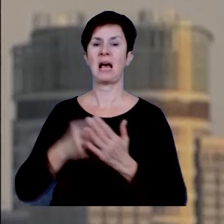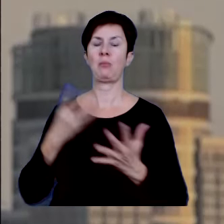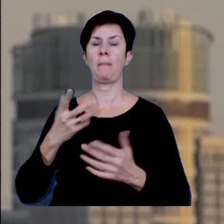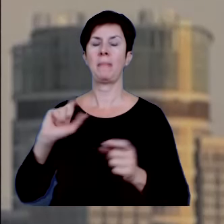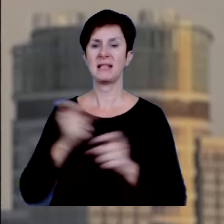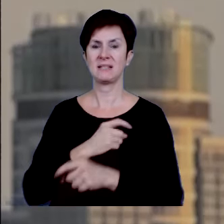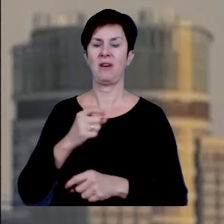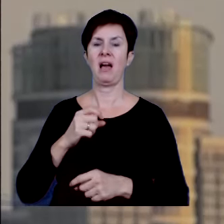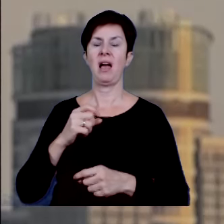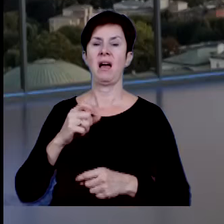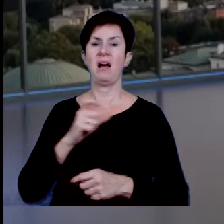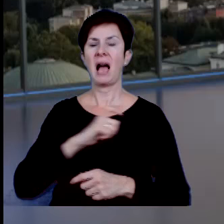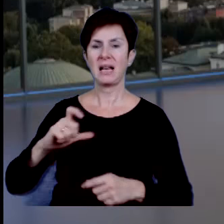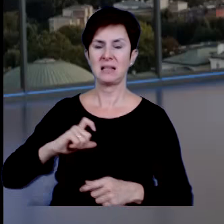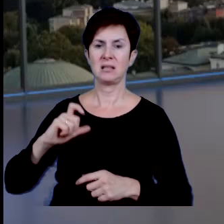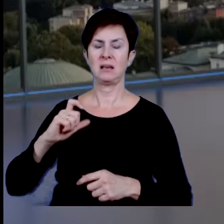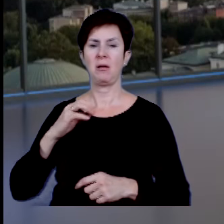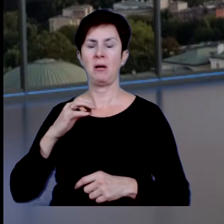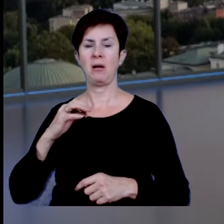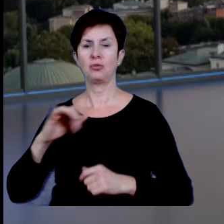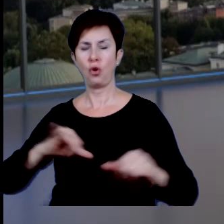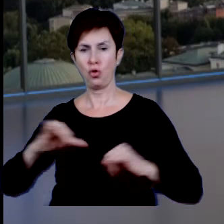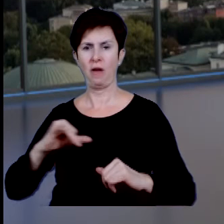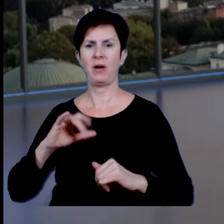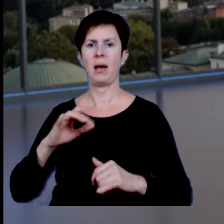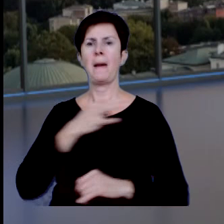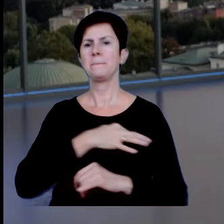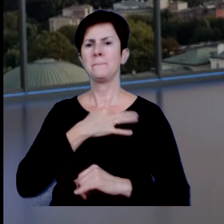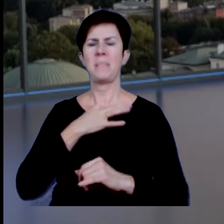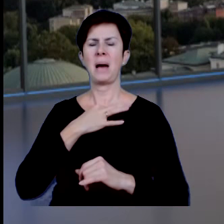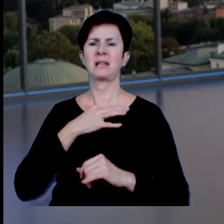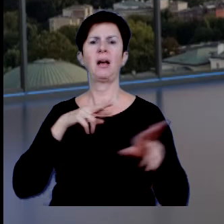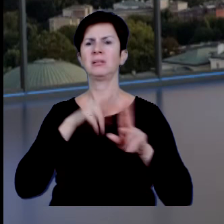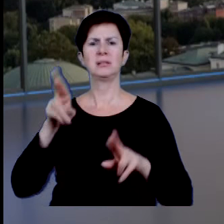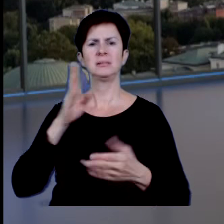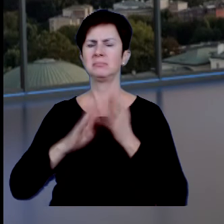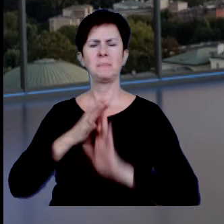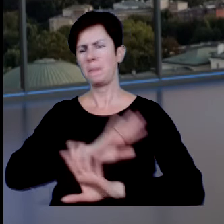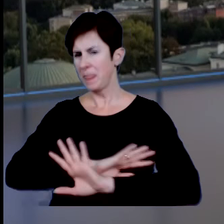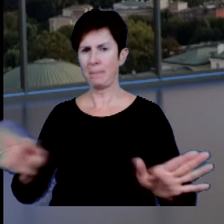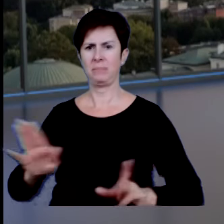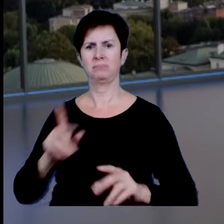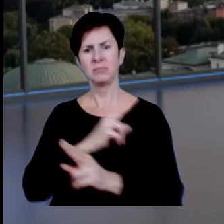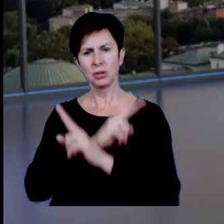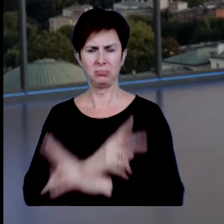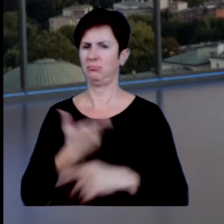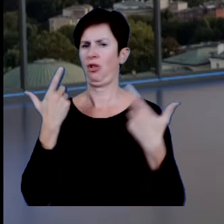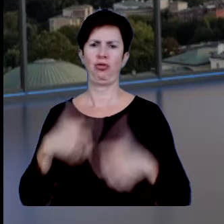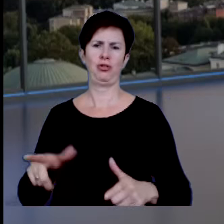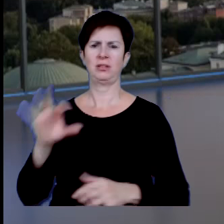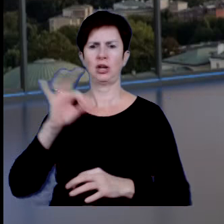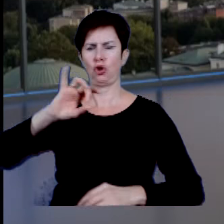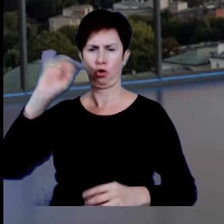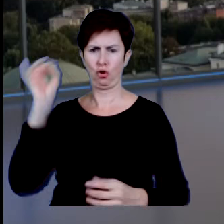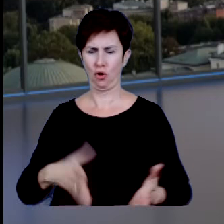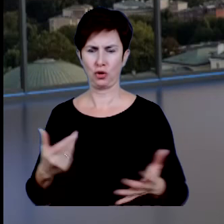rządowych i tak dalej, z partyjniactwa, to mamy skok na stołki i sytuację jeszcze gorszą niż w poprzednich latach.